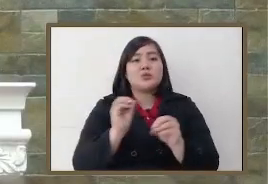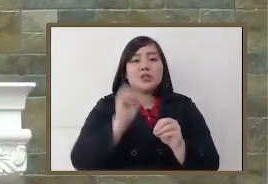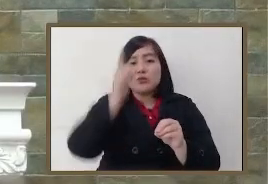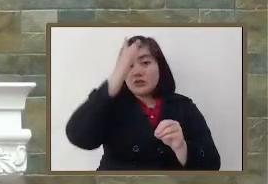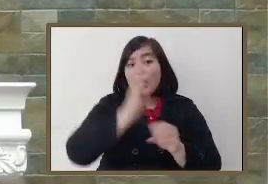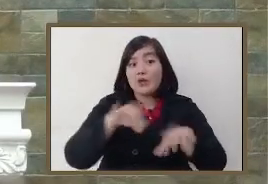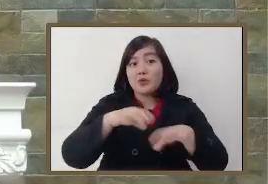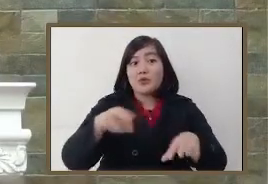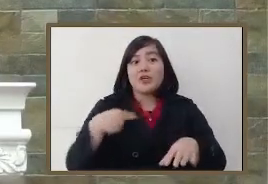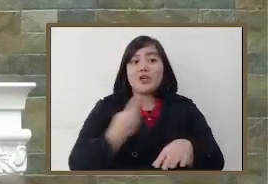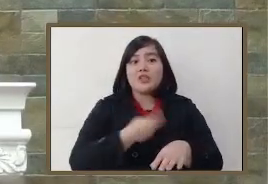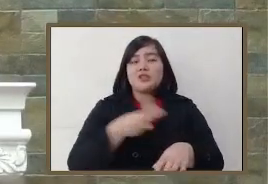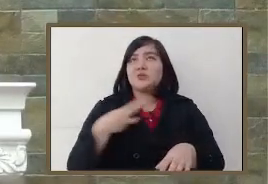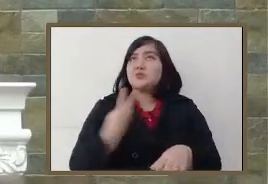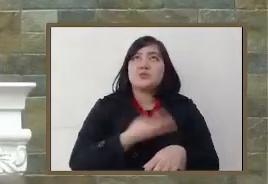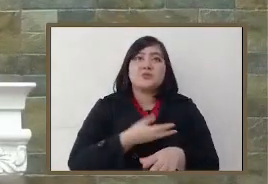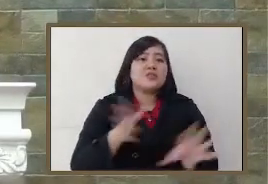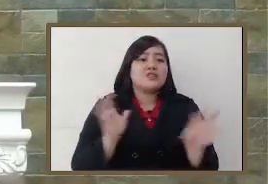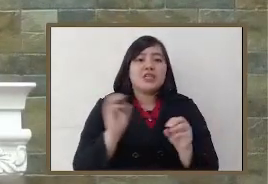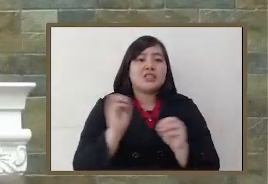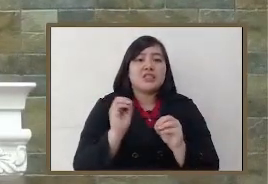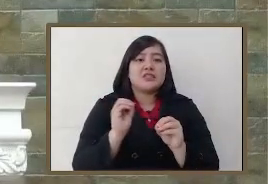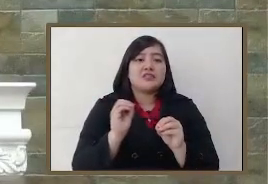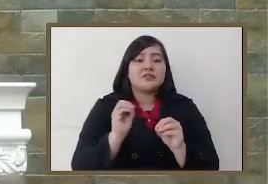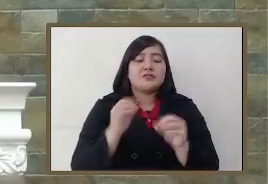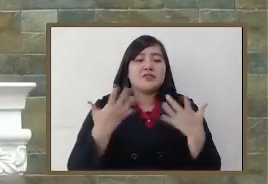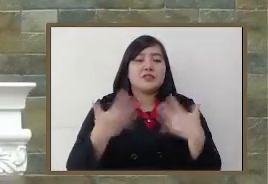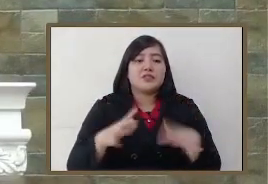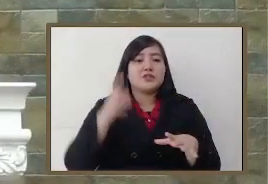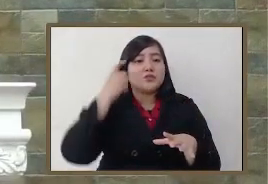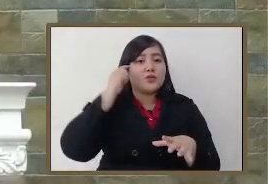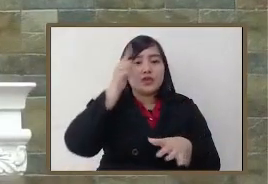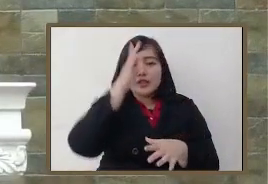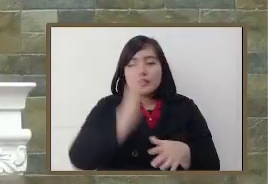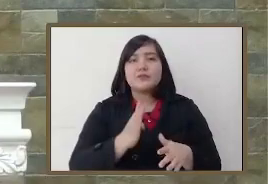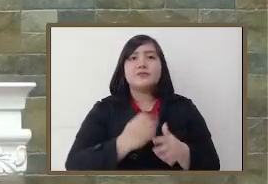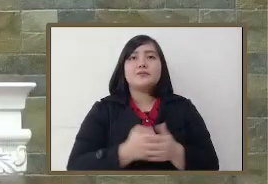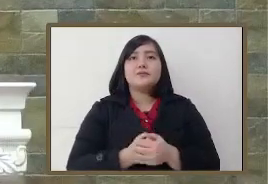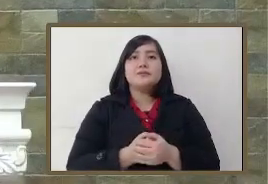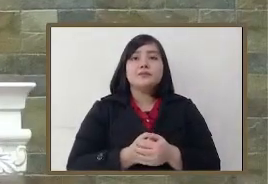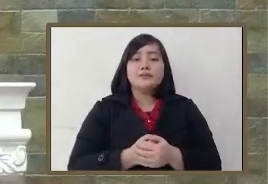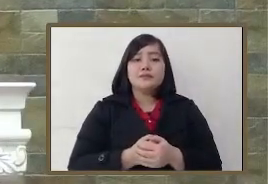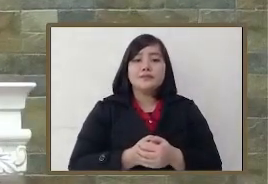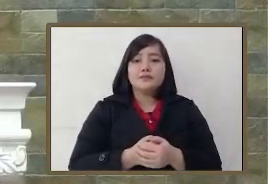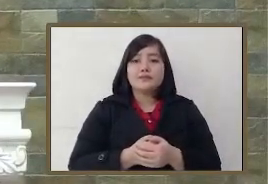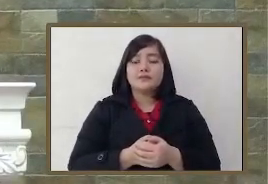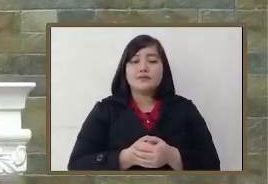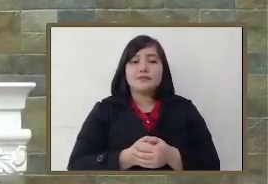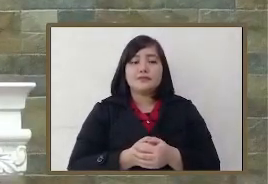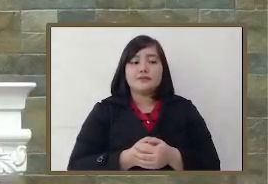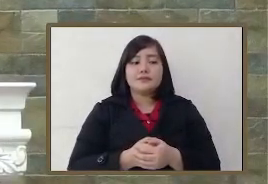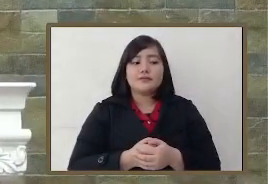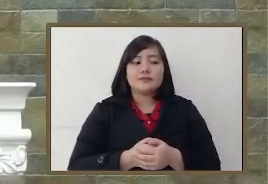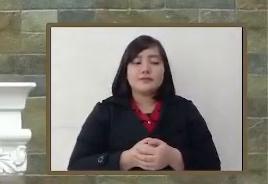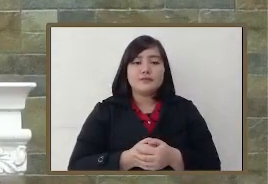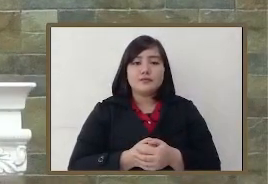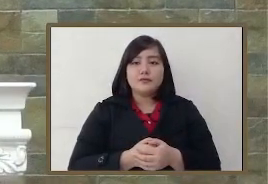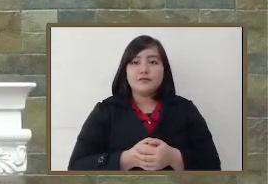accomplishment para sa Panginoon. Is that something? So I hope this message is clear, mga